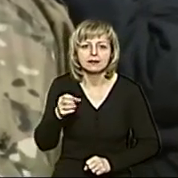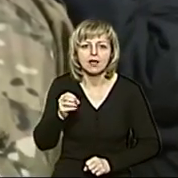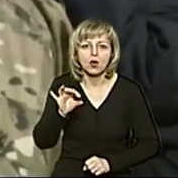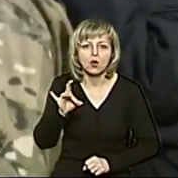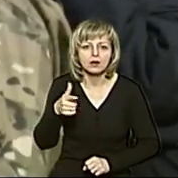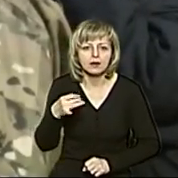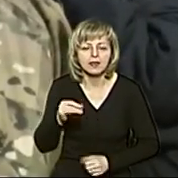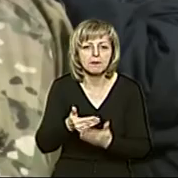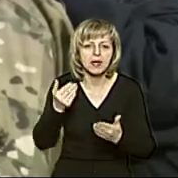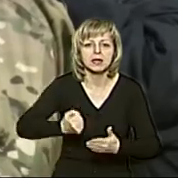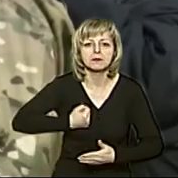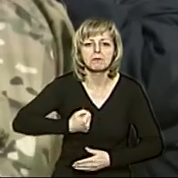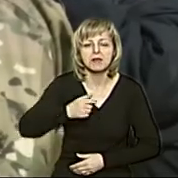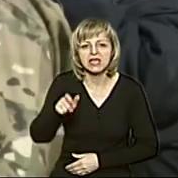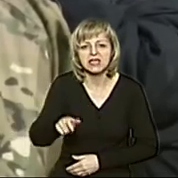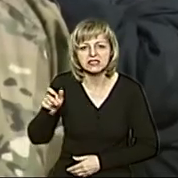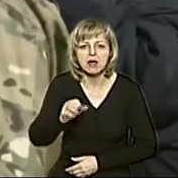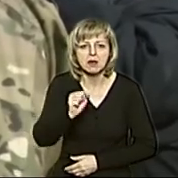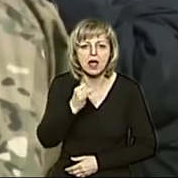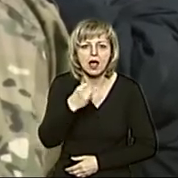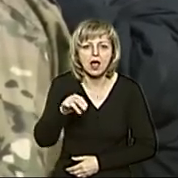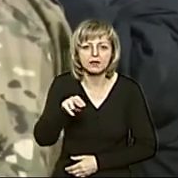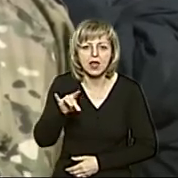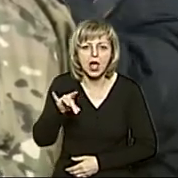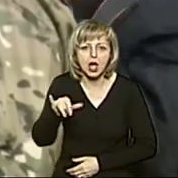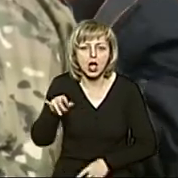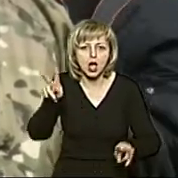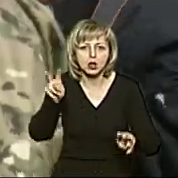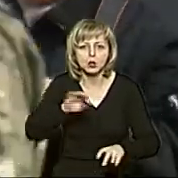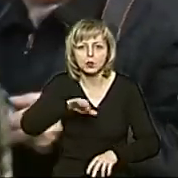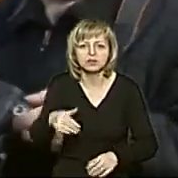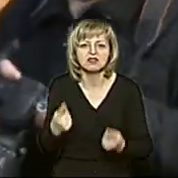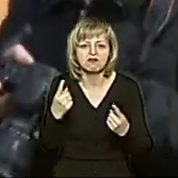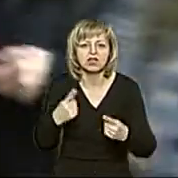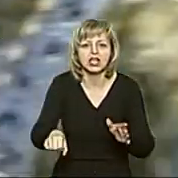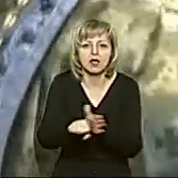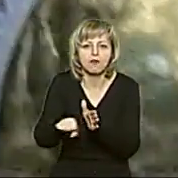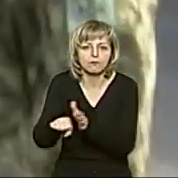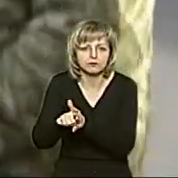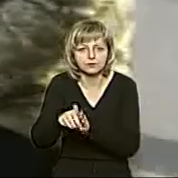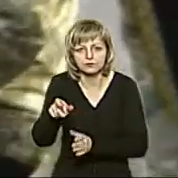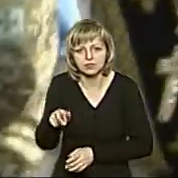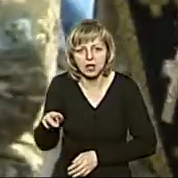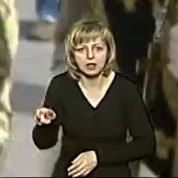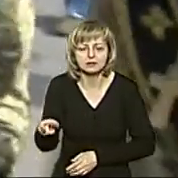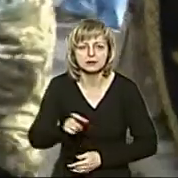перед бійцями Айдару після великих травм.